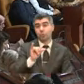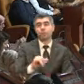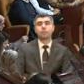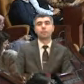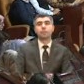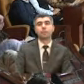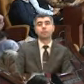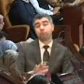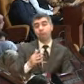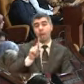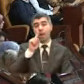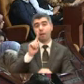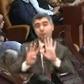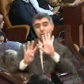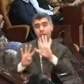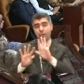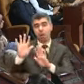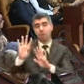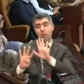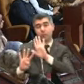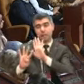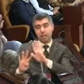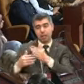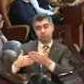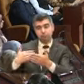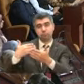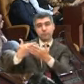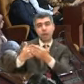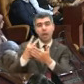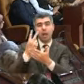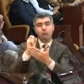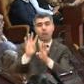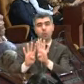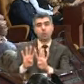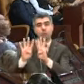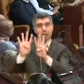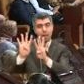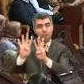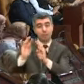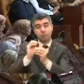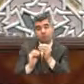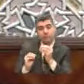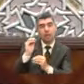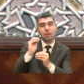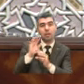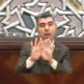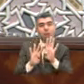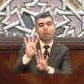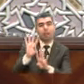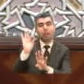من 1995 إلى ما تم 2018 ارتفعنا من 14% ديال النسبة ديال التزود